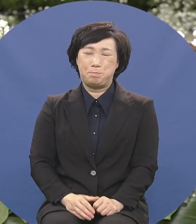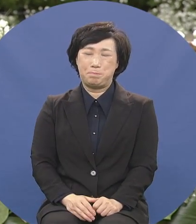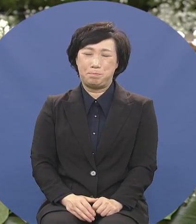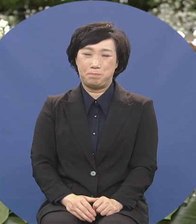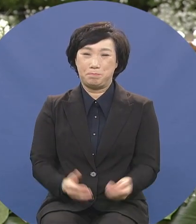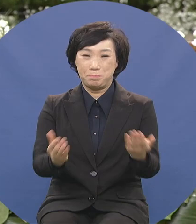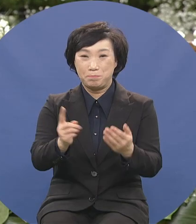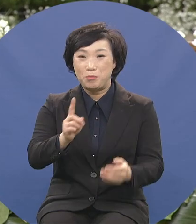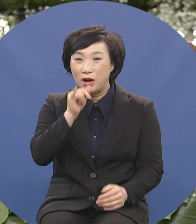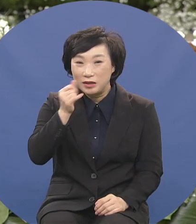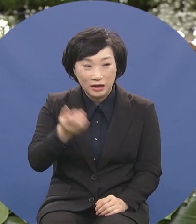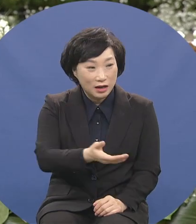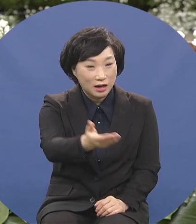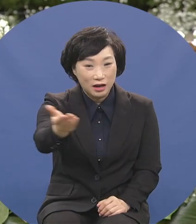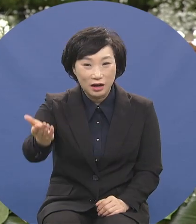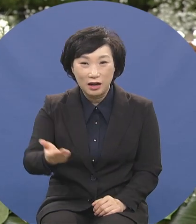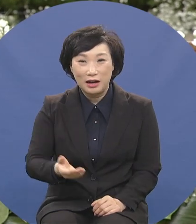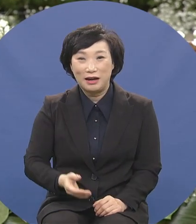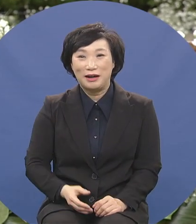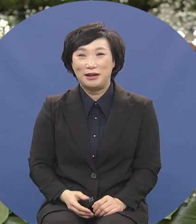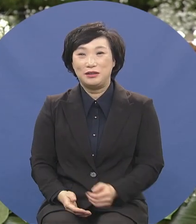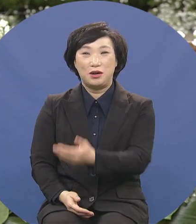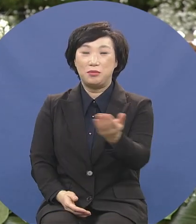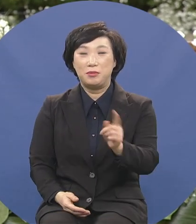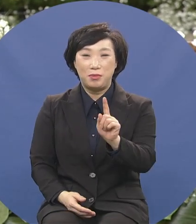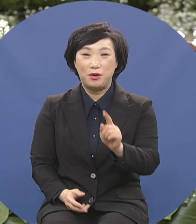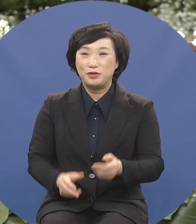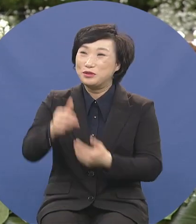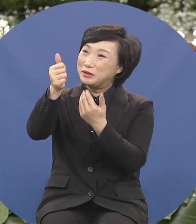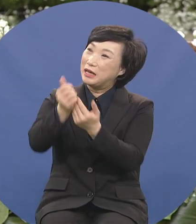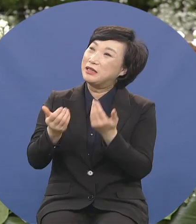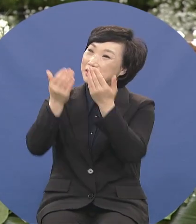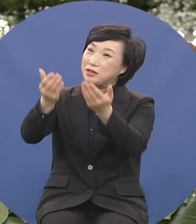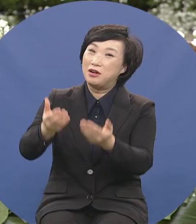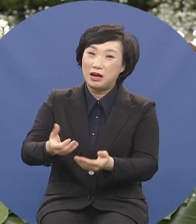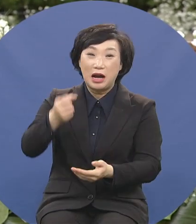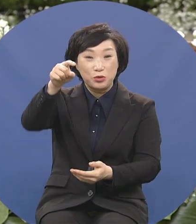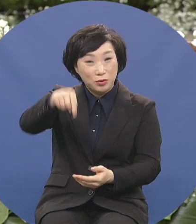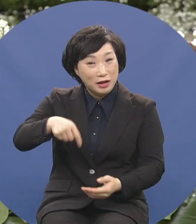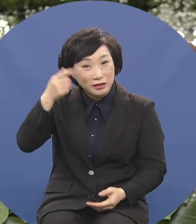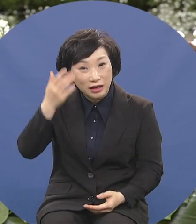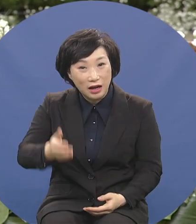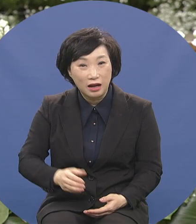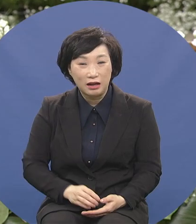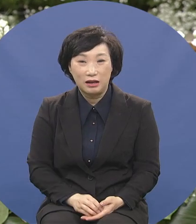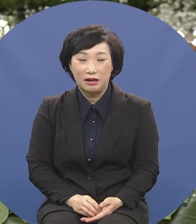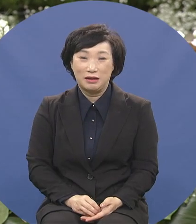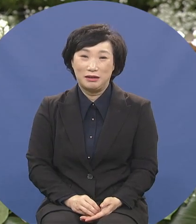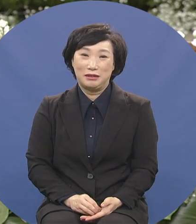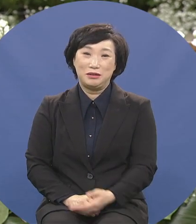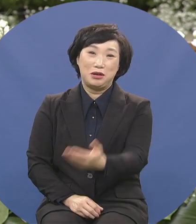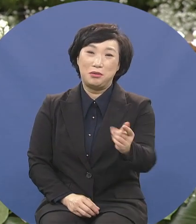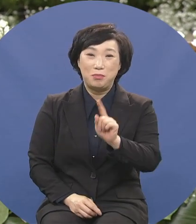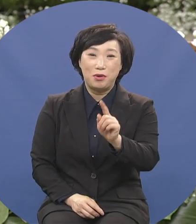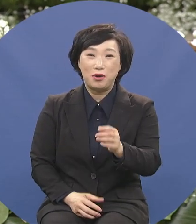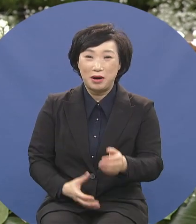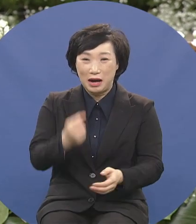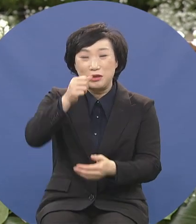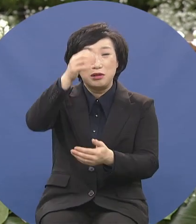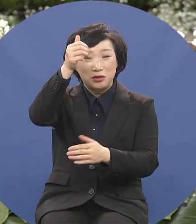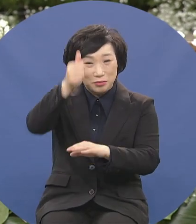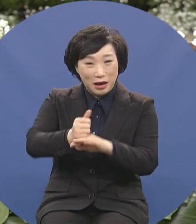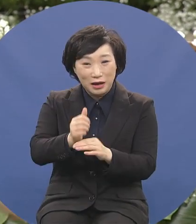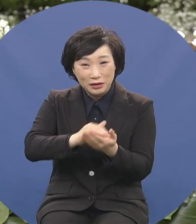무엇 하셨습니까? 뭘 주께 드릴 걸 가지고 나왔습니까? 무엇으로